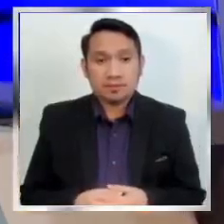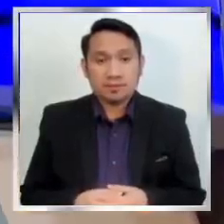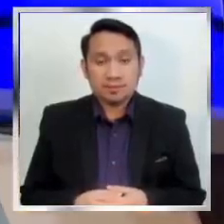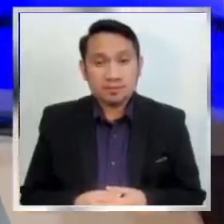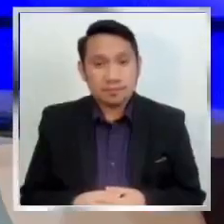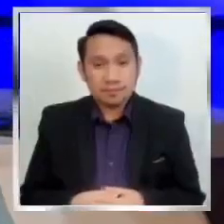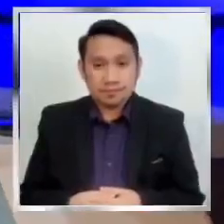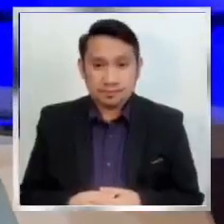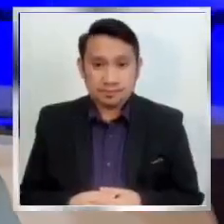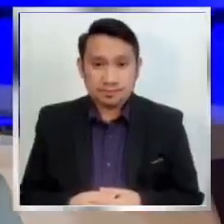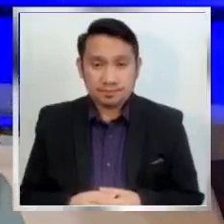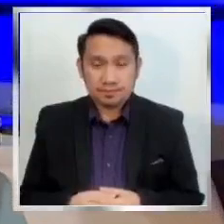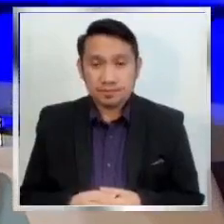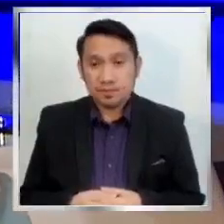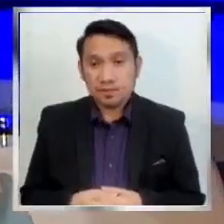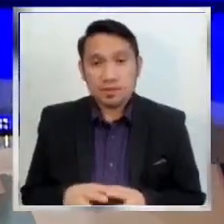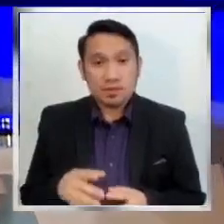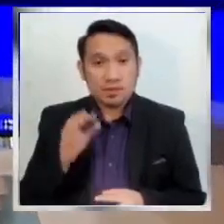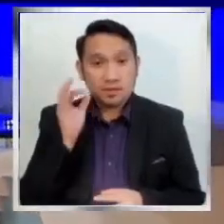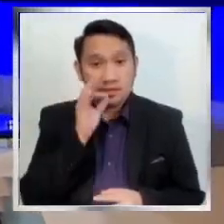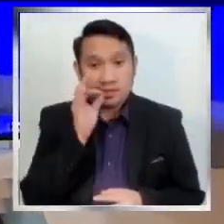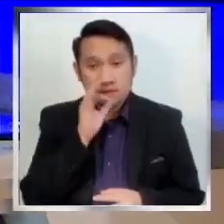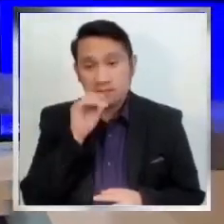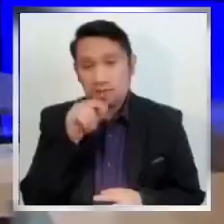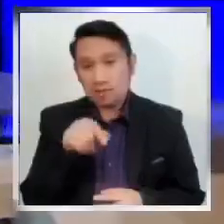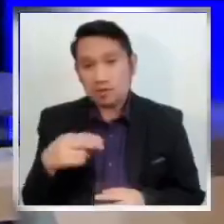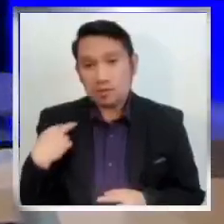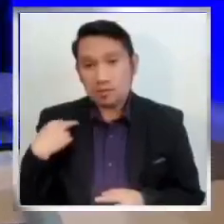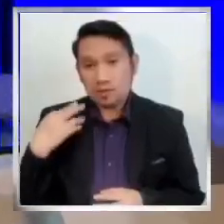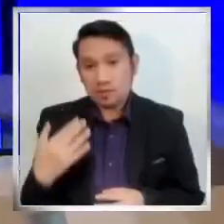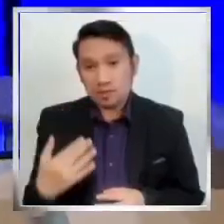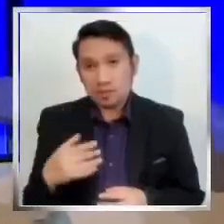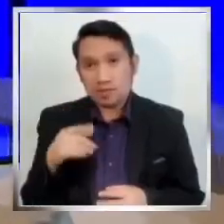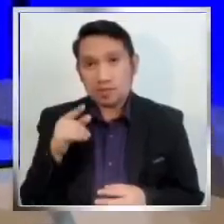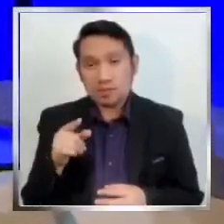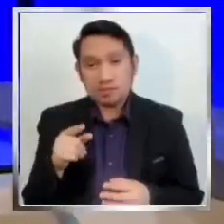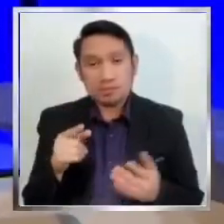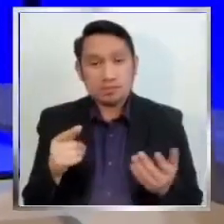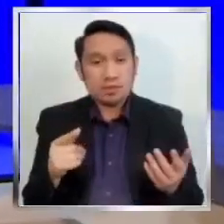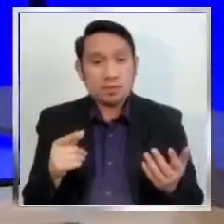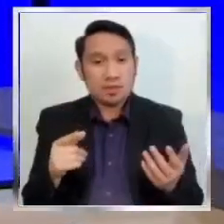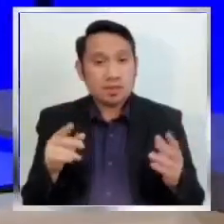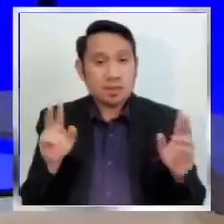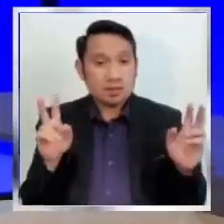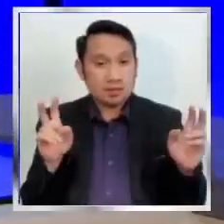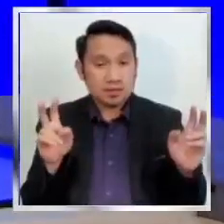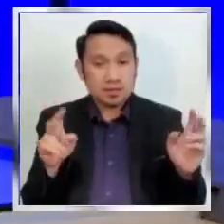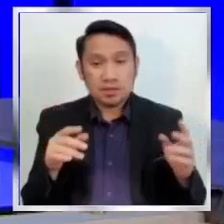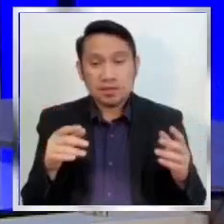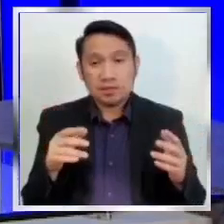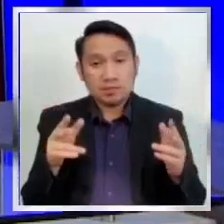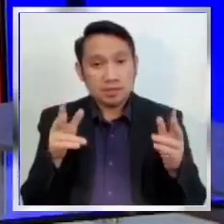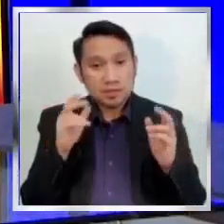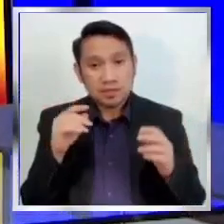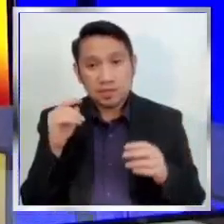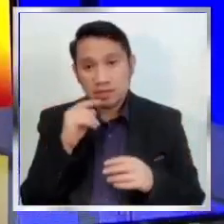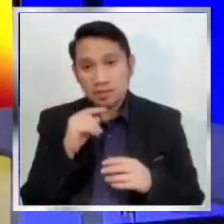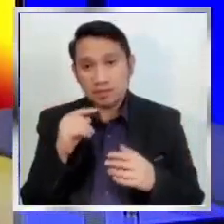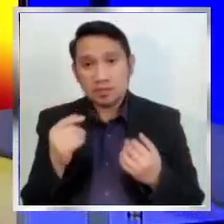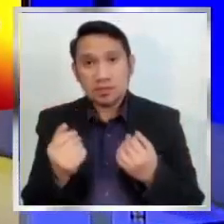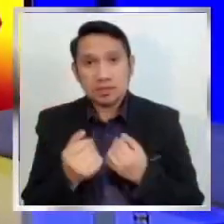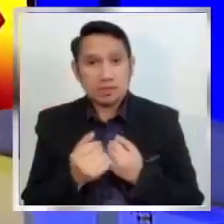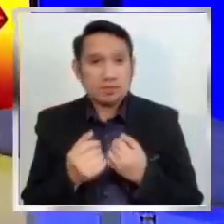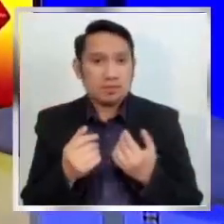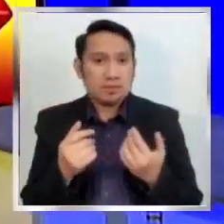Overwhelming ang Pinoy representation sa Broadway opening ng Here Lies Love, ang disco musical tungkol sa buhay ni dating First Lady Imelda